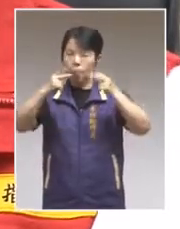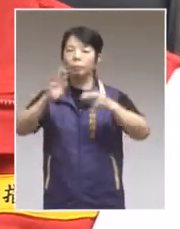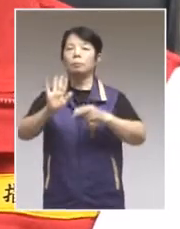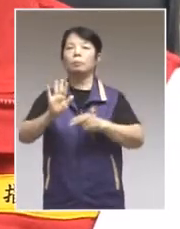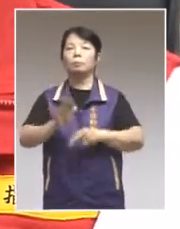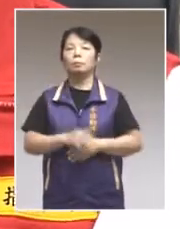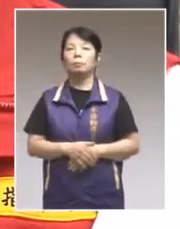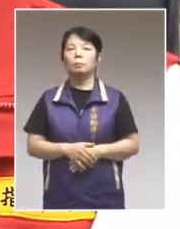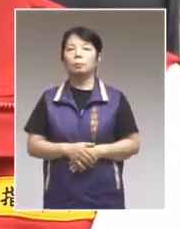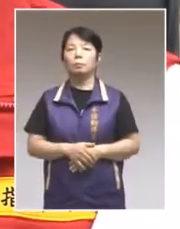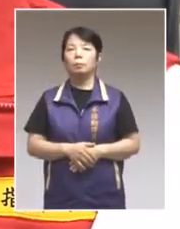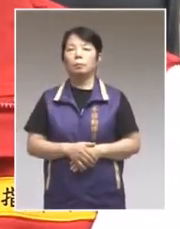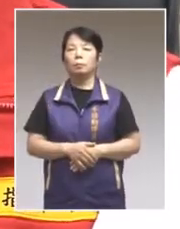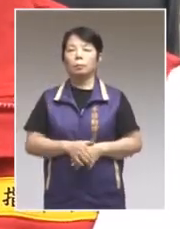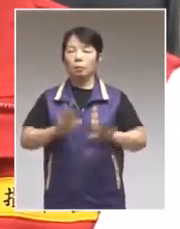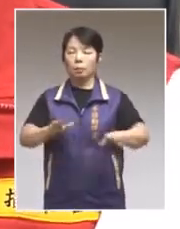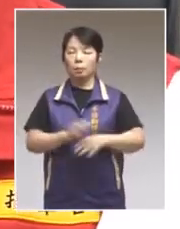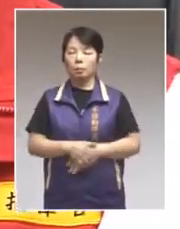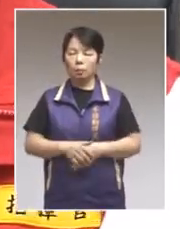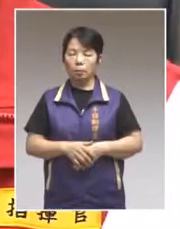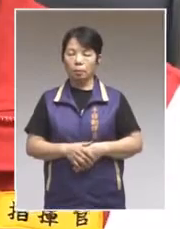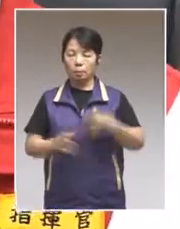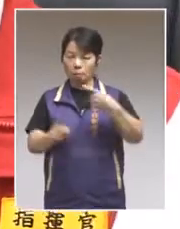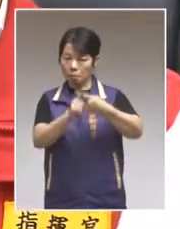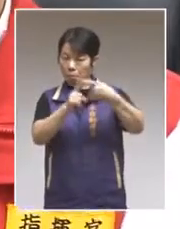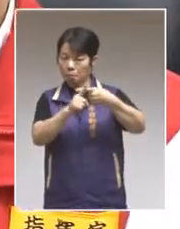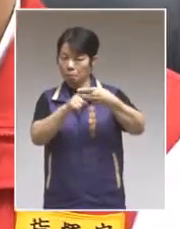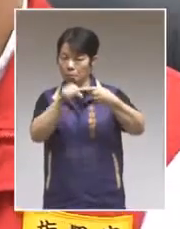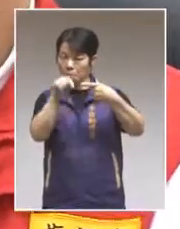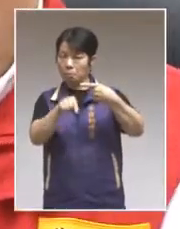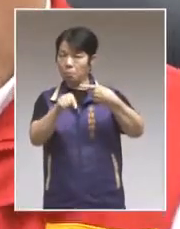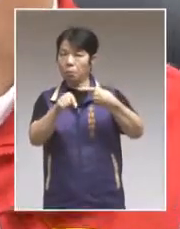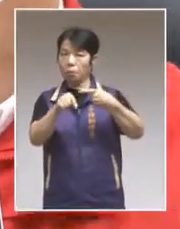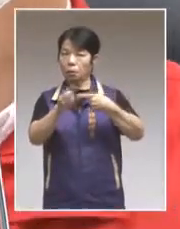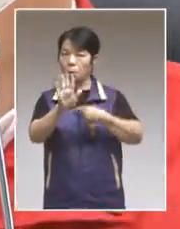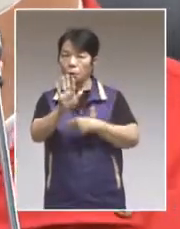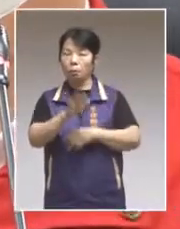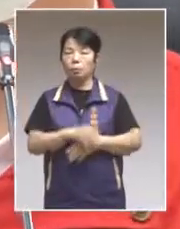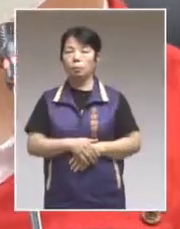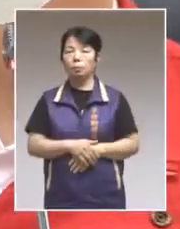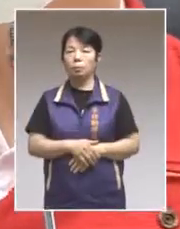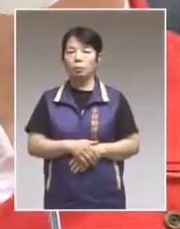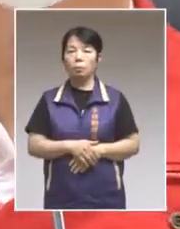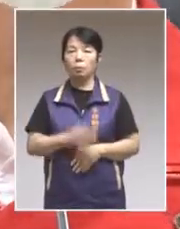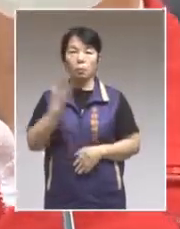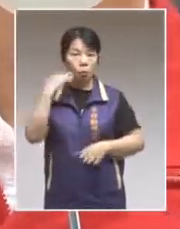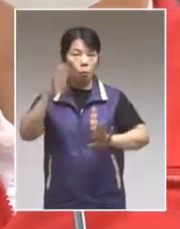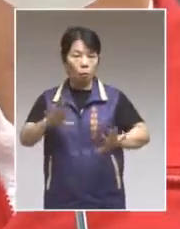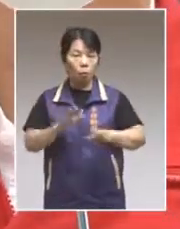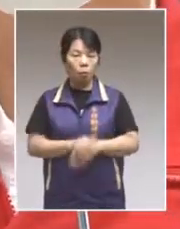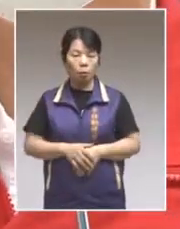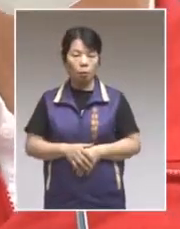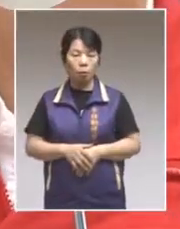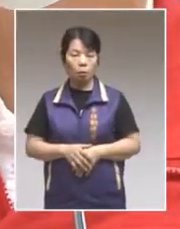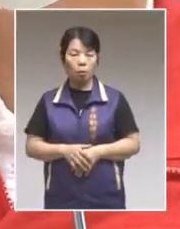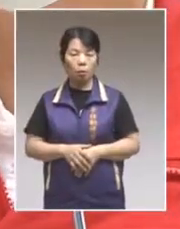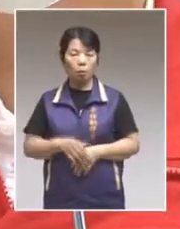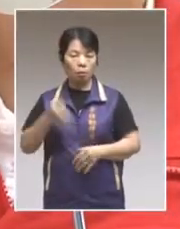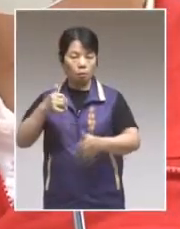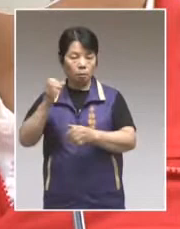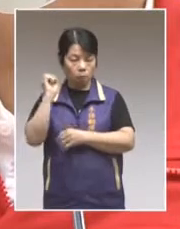哦、在确诊者的部分、哦、假如你是被通知确